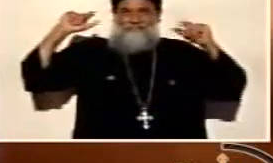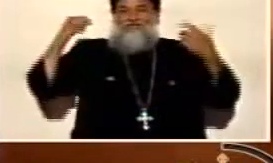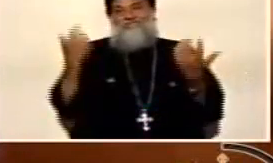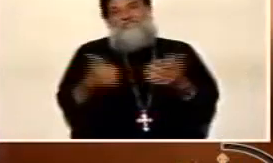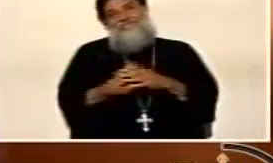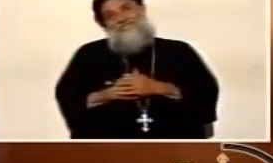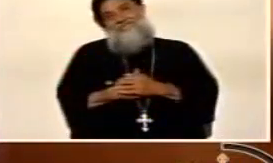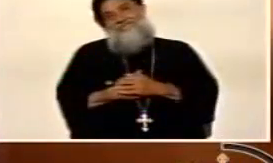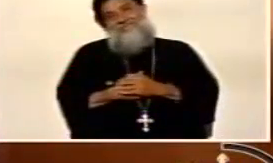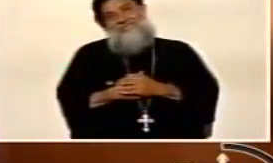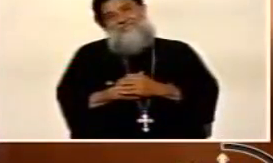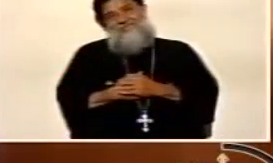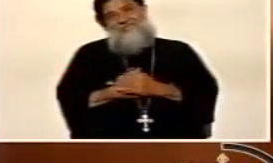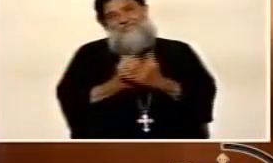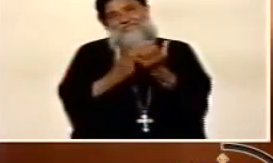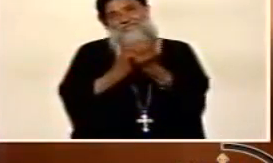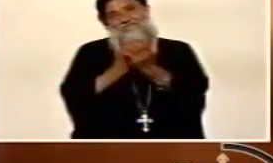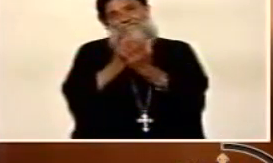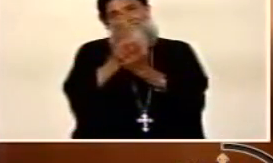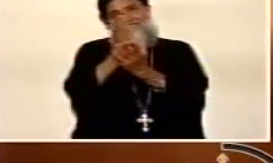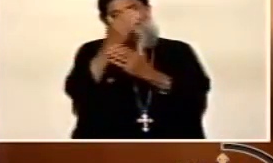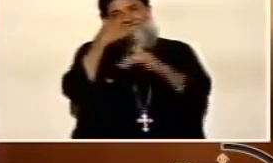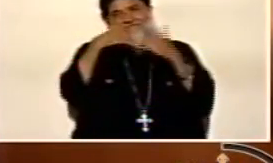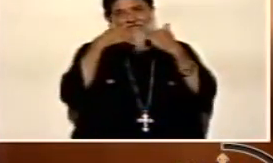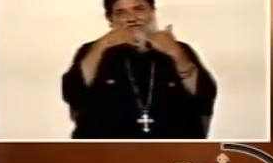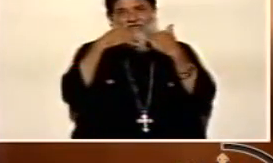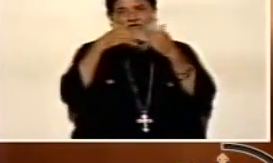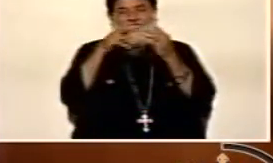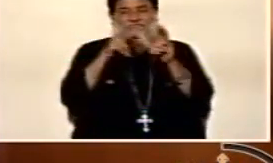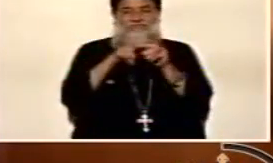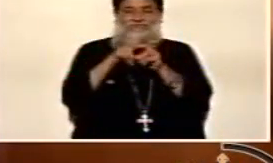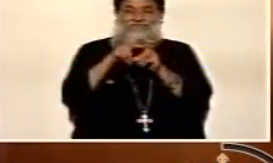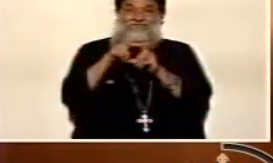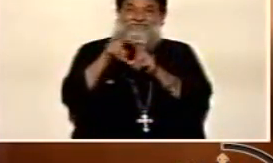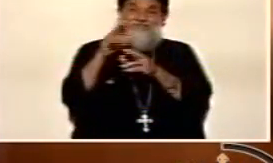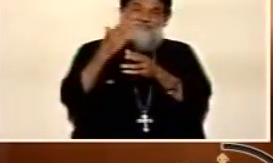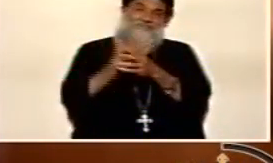إنكار الذات هو الطريق لبذل الذات.